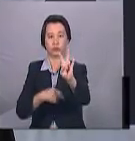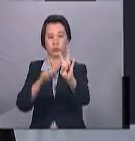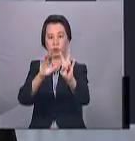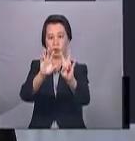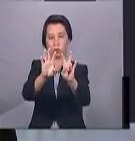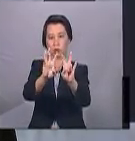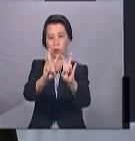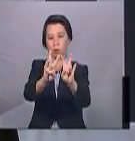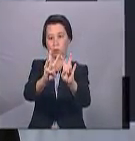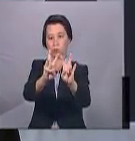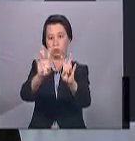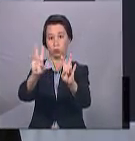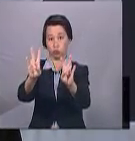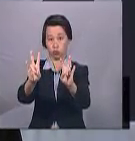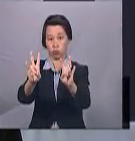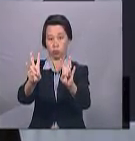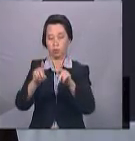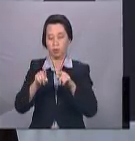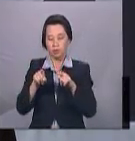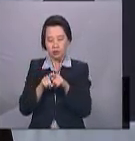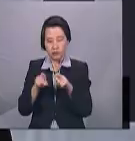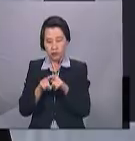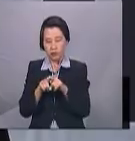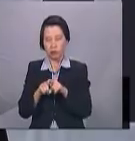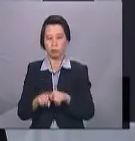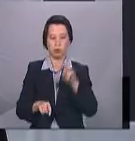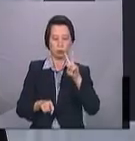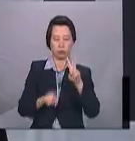767 kes, iaitu bersamaan dengan